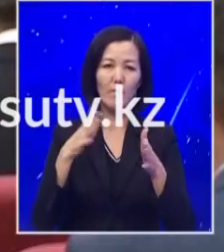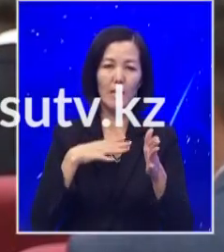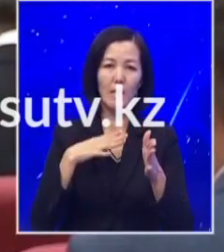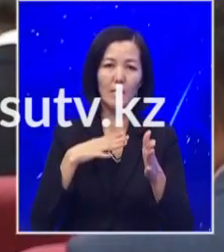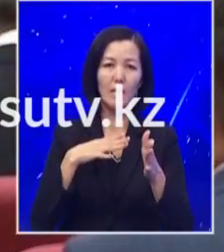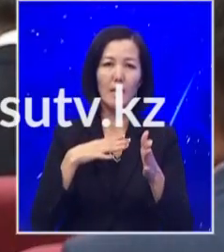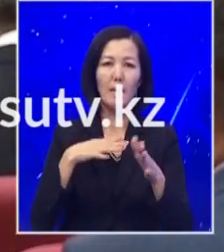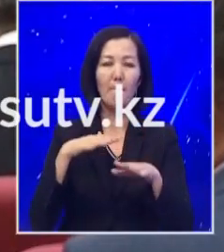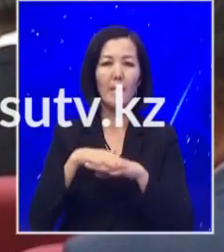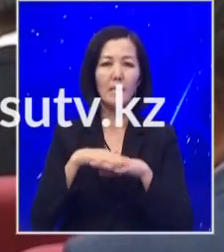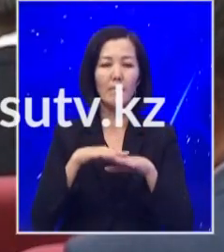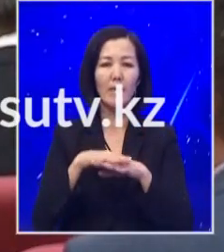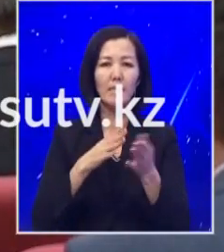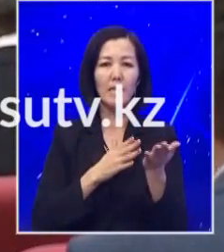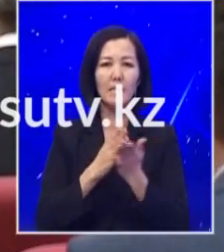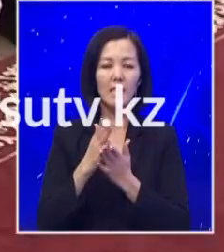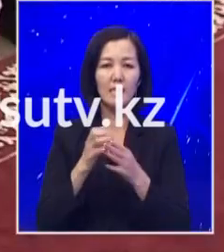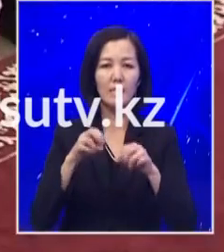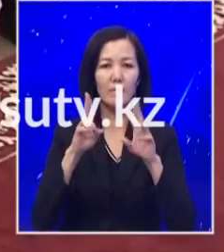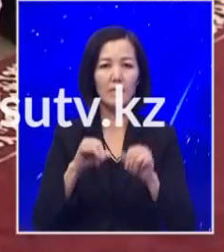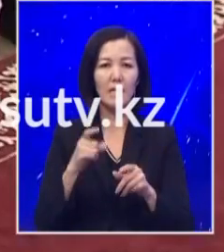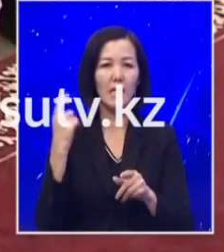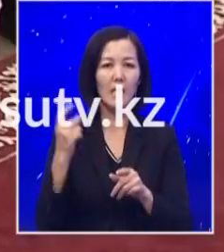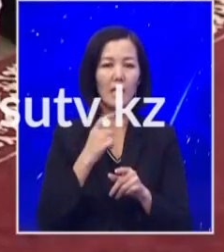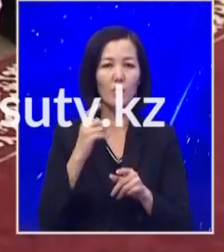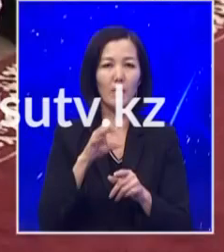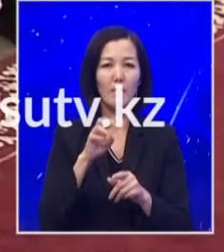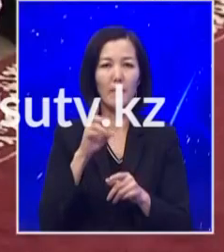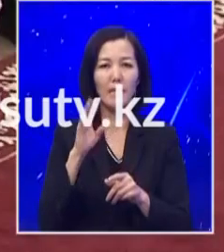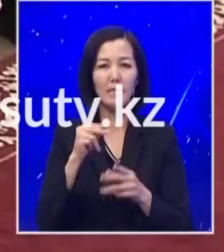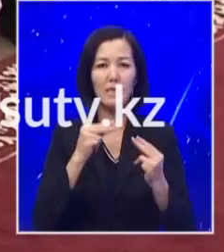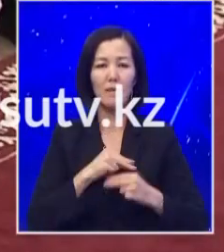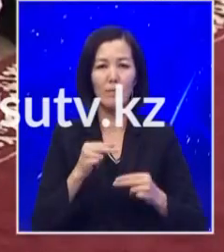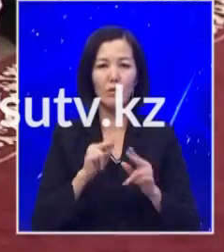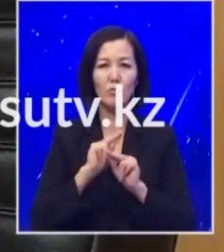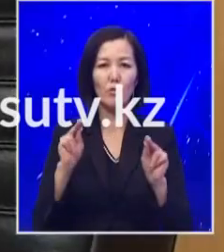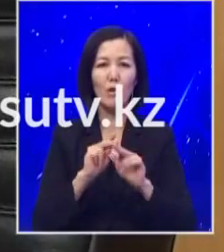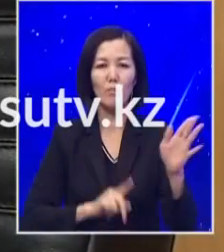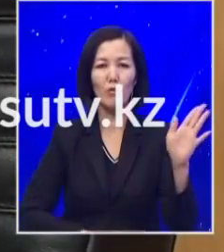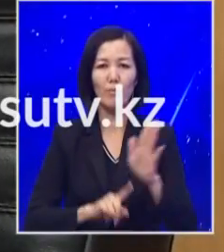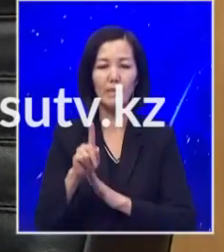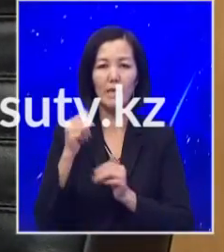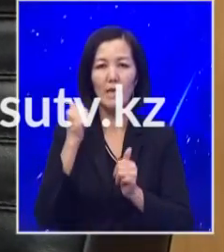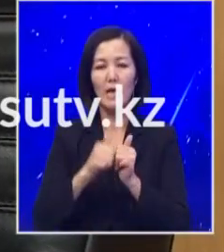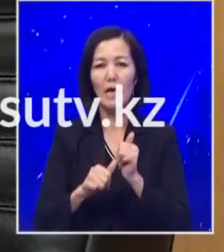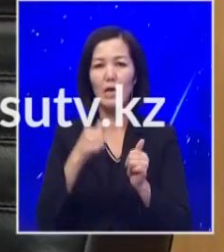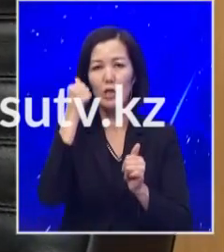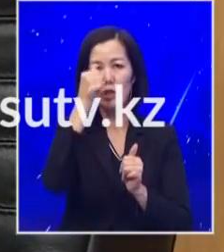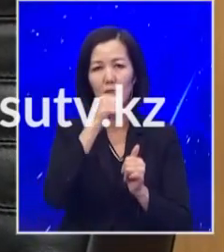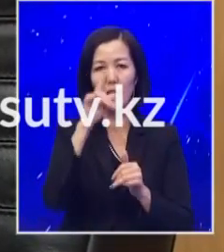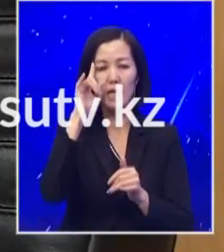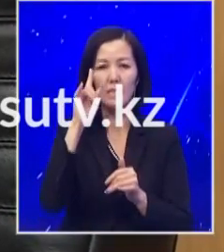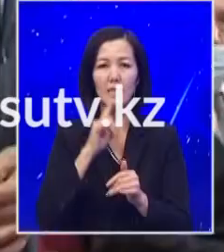алған. Қолданбалы математика саласының маманы, экономика магистры. Еңбек жолын мұғалім болып бастаған. Әр жылдарда Қазақстан